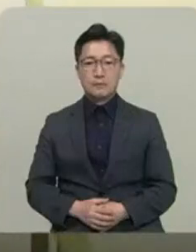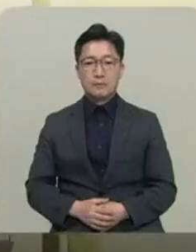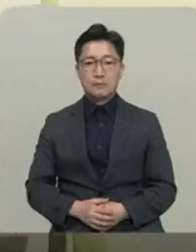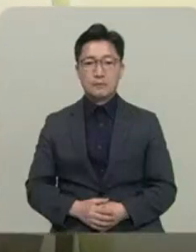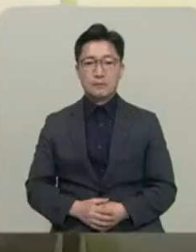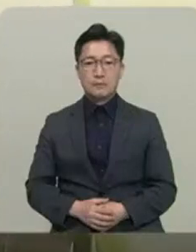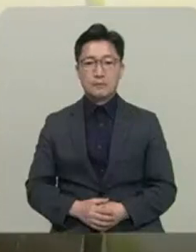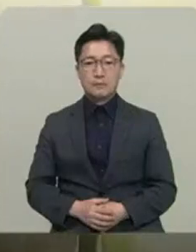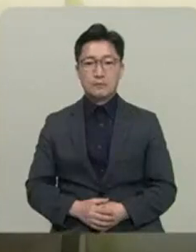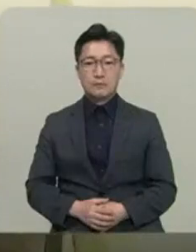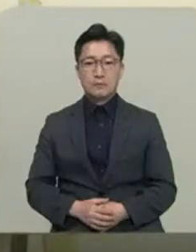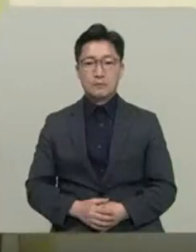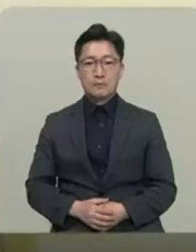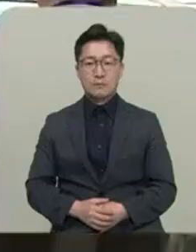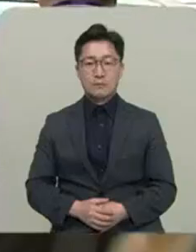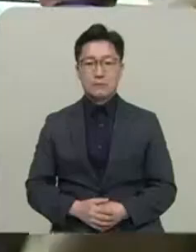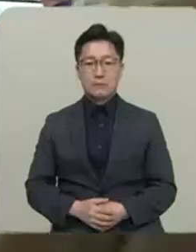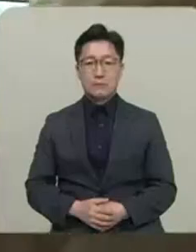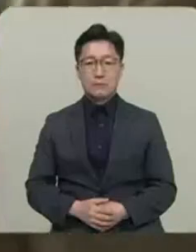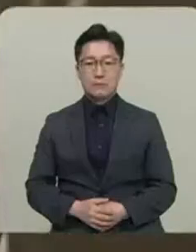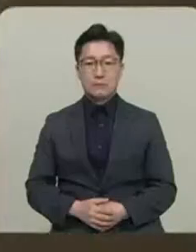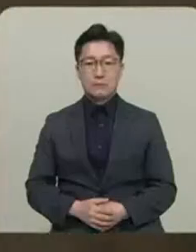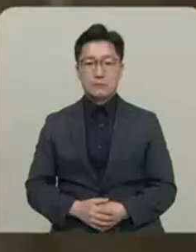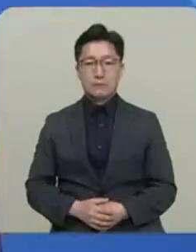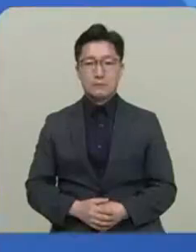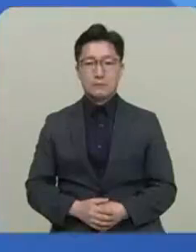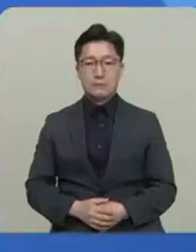야, 이게 지저분하다.